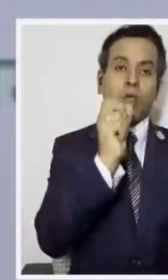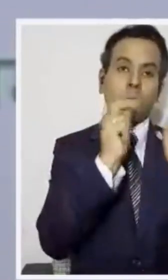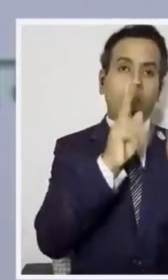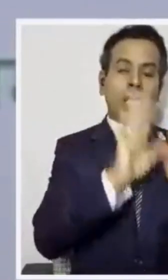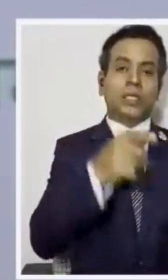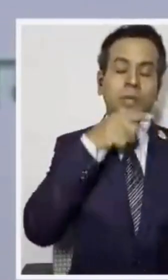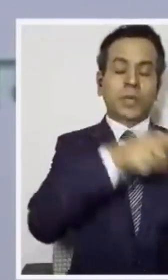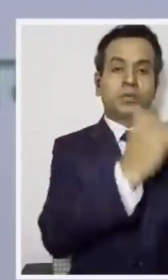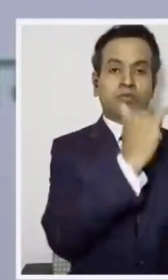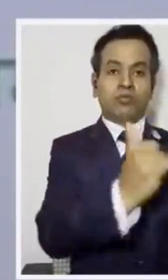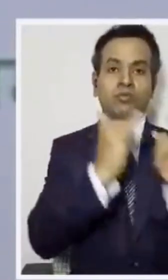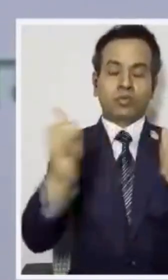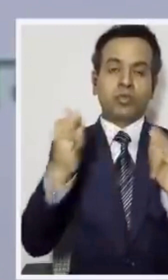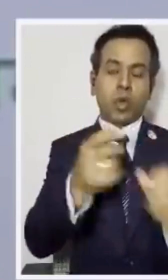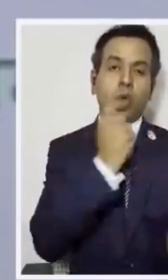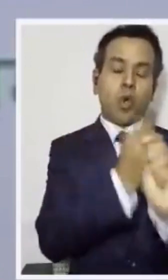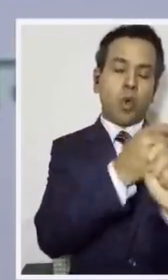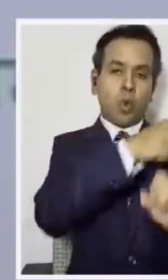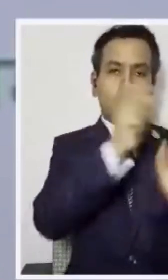31,840 জনকে।